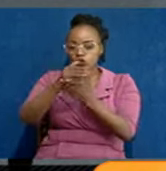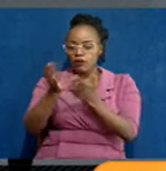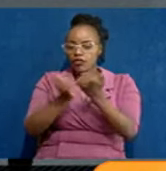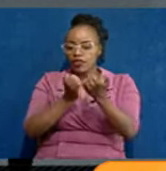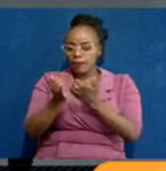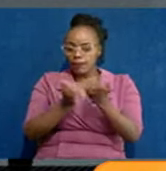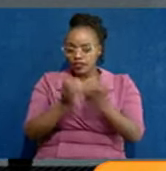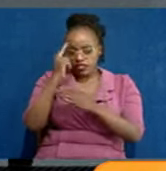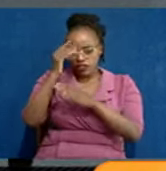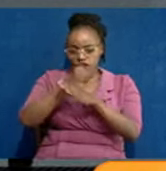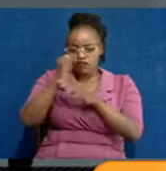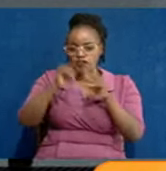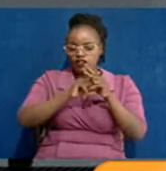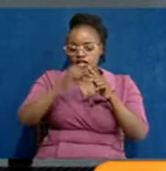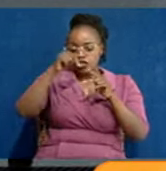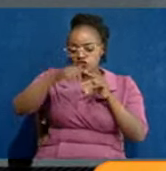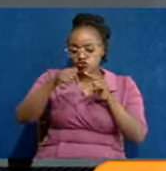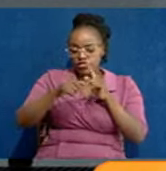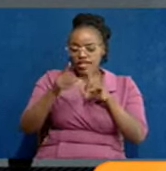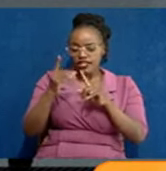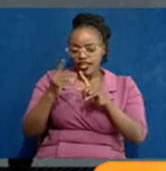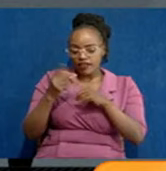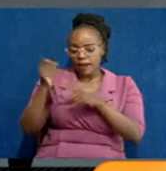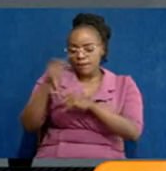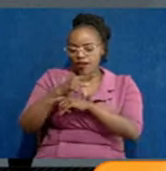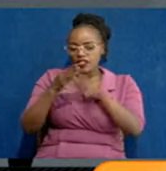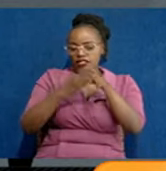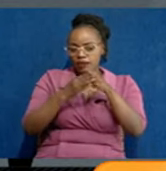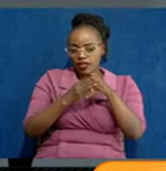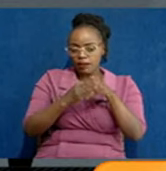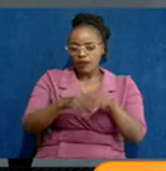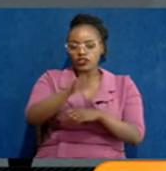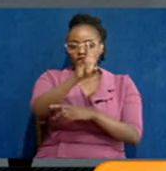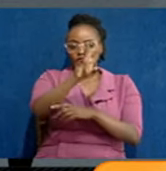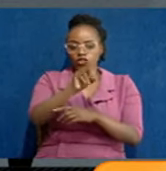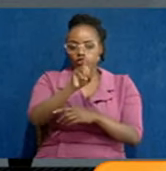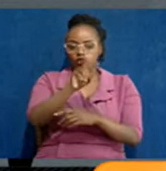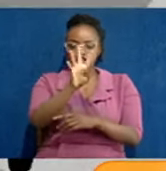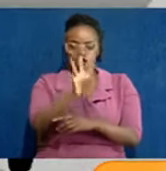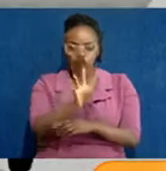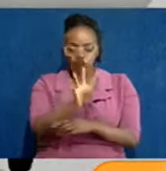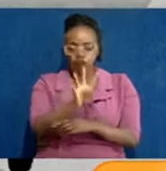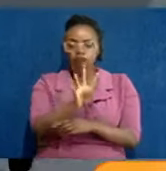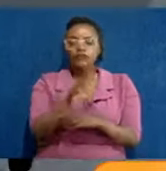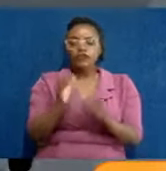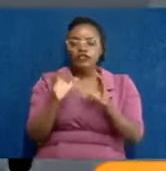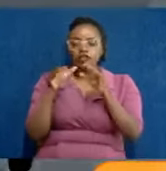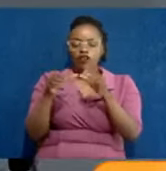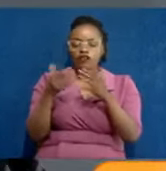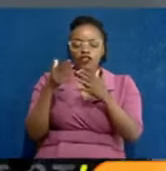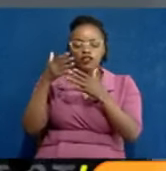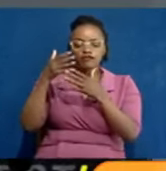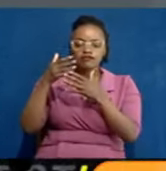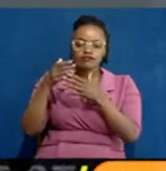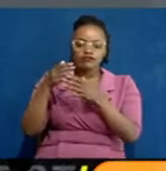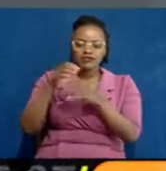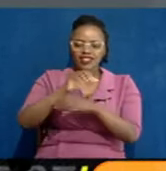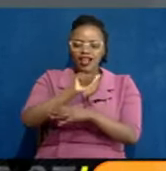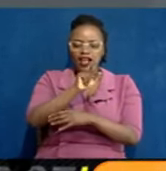biashara ya bima kuanzia tarehe ya leo 10 Septemba mwaka wa 2024. Chama cha wanabima nchini